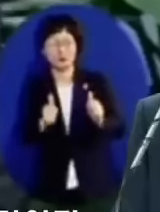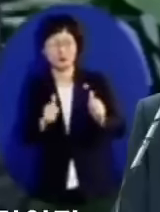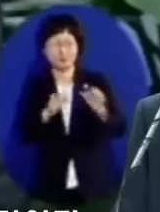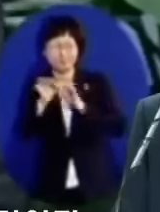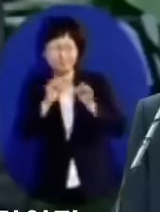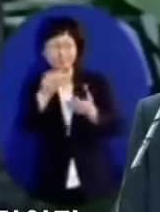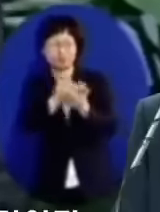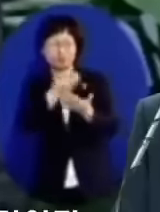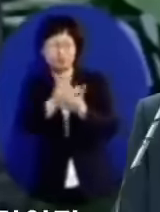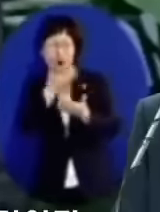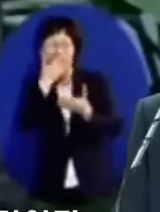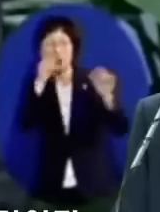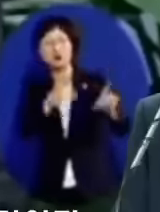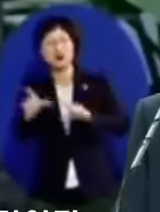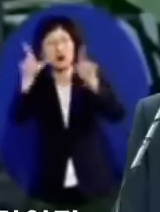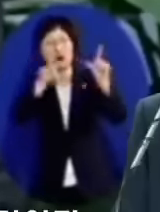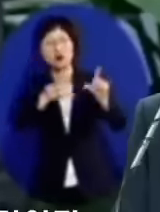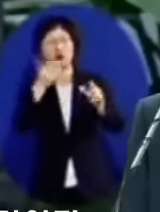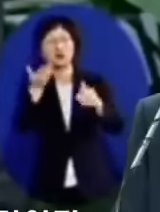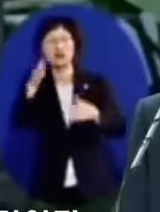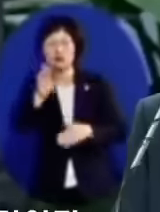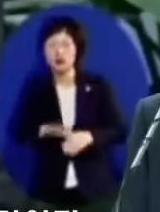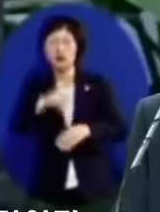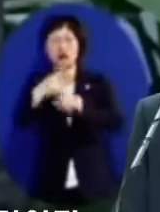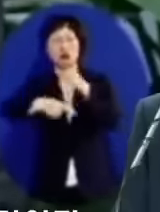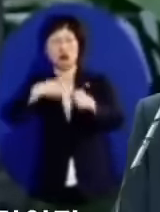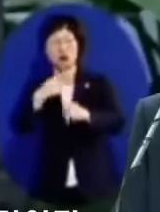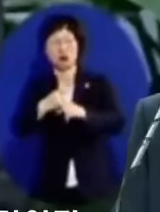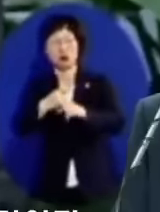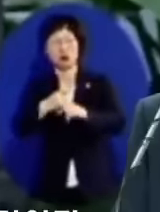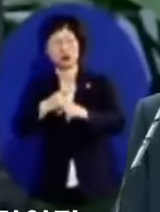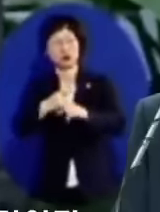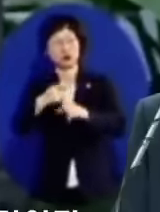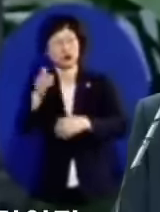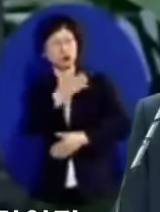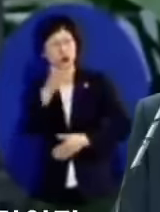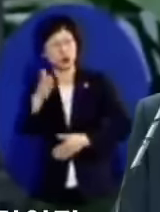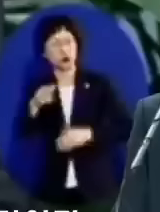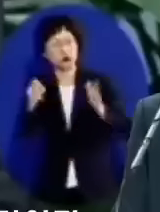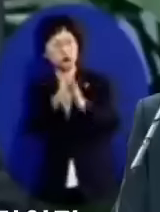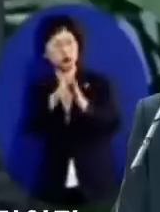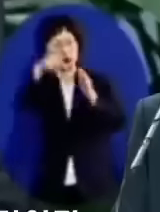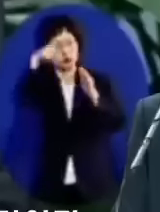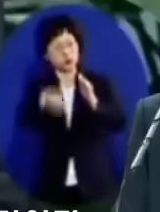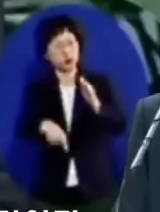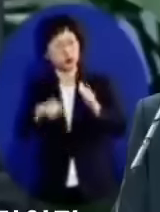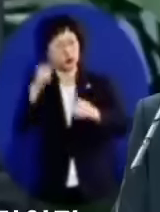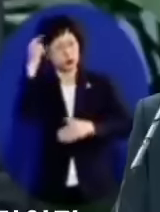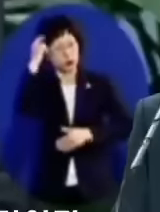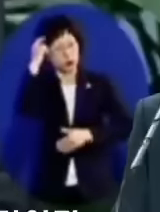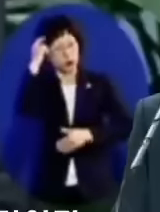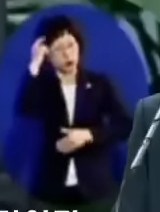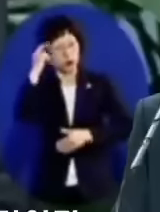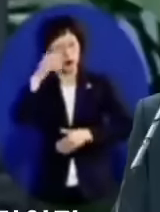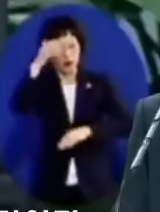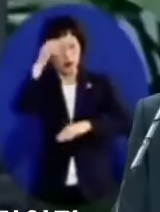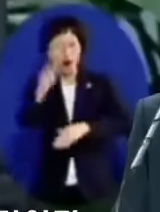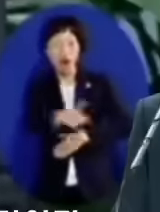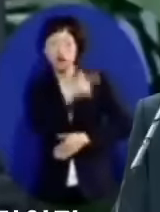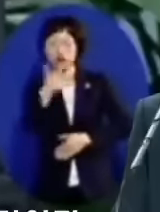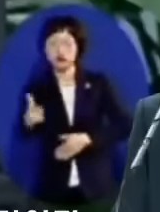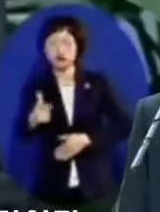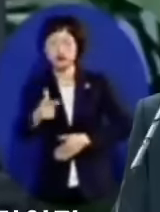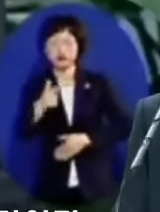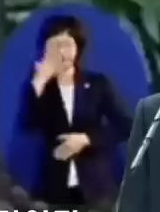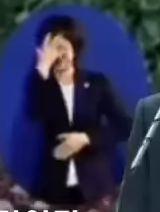사는데 한 1년쯤 신앙이 상당히 깊어졌다고 생각했는데 하루는 수심이 가득한 얼굴로 저를 찾아와서